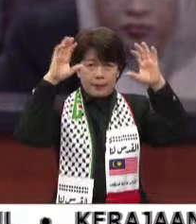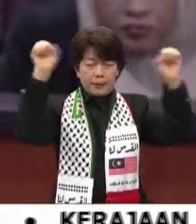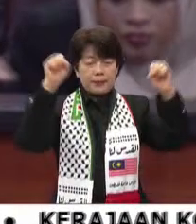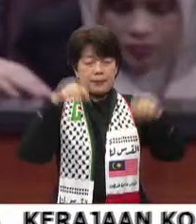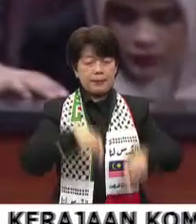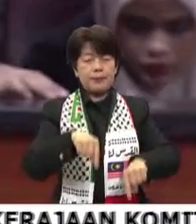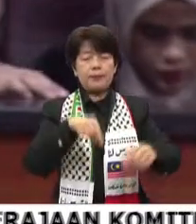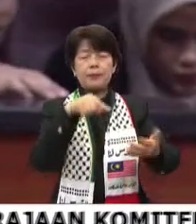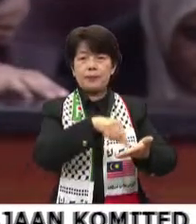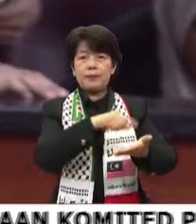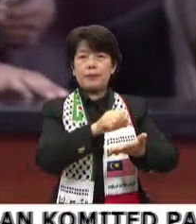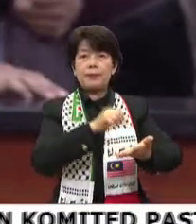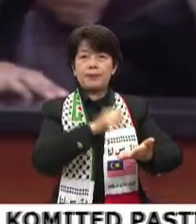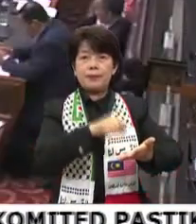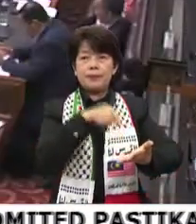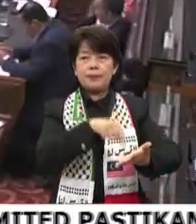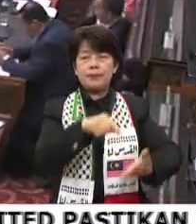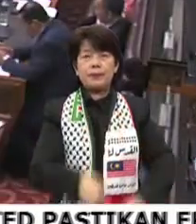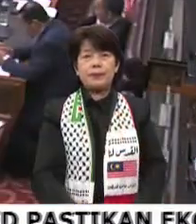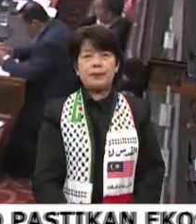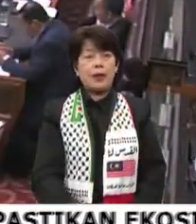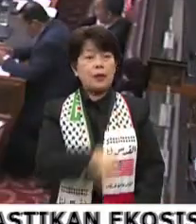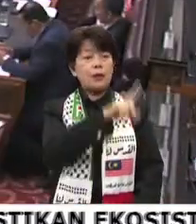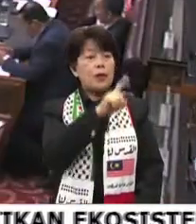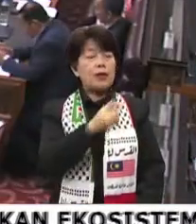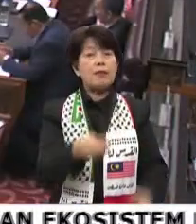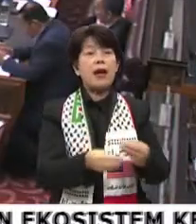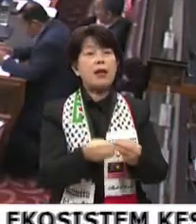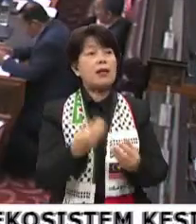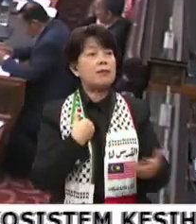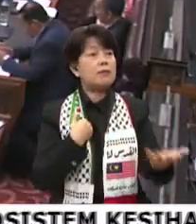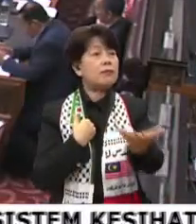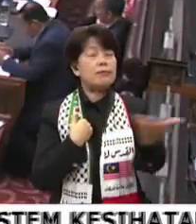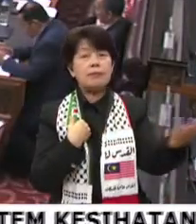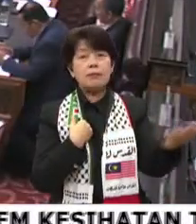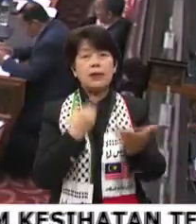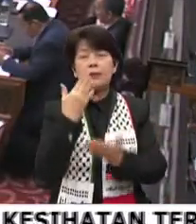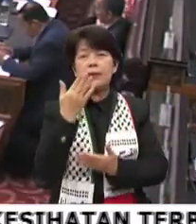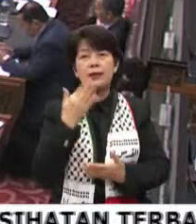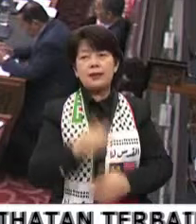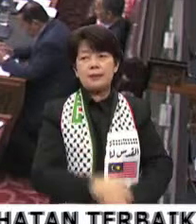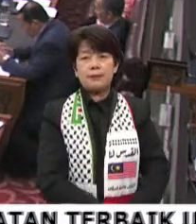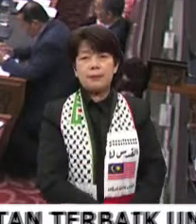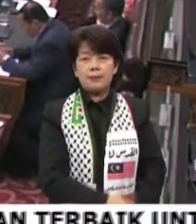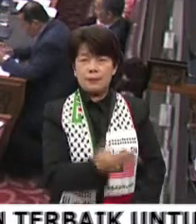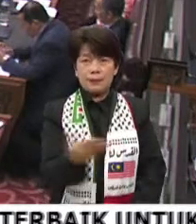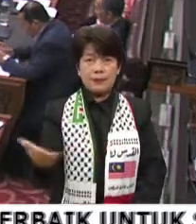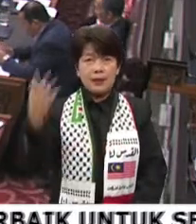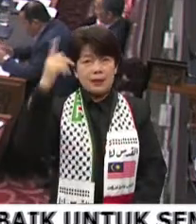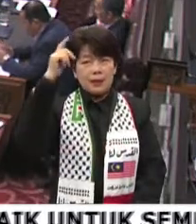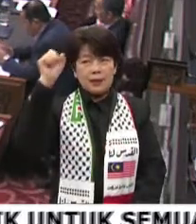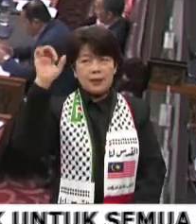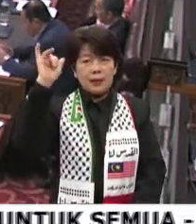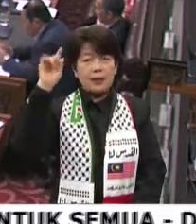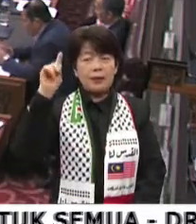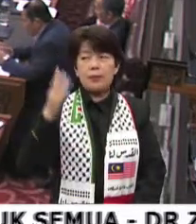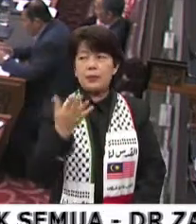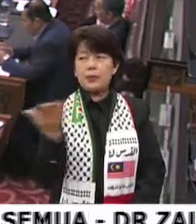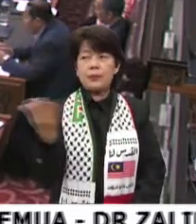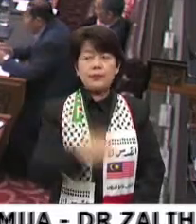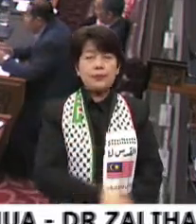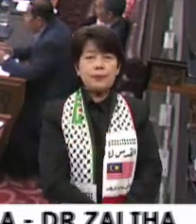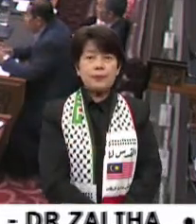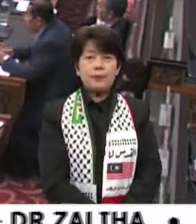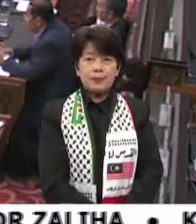yang di-pertua soalan tambahan Terima kasih Tan Sri yang di-pertua ringkas yang berhormat